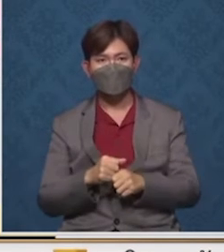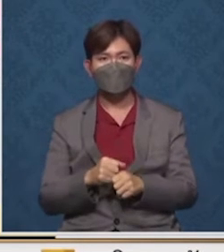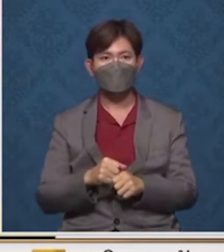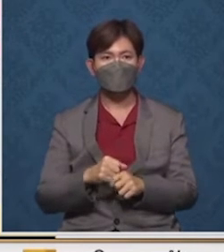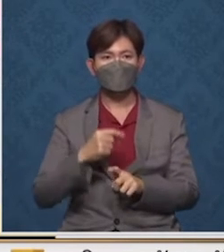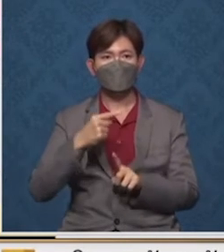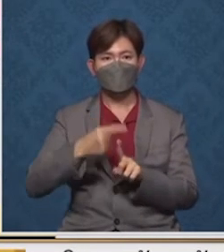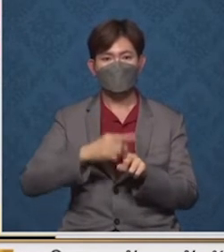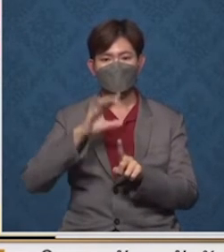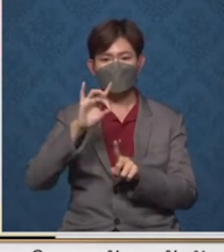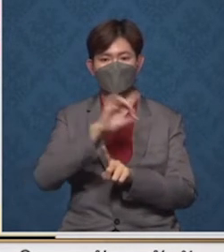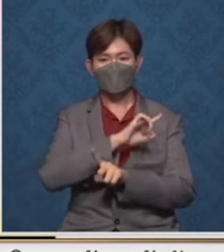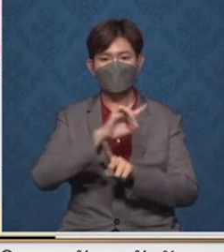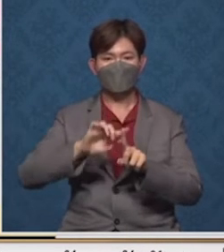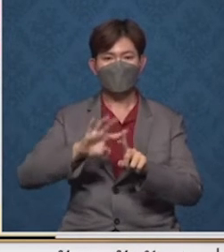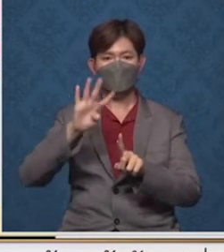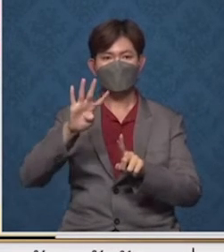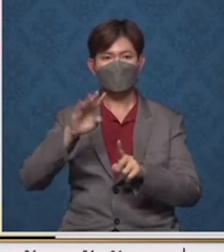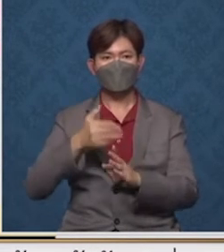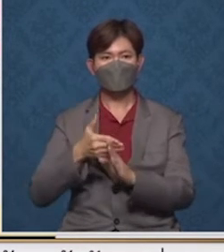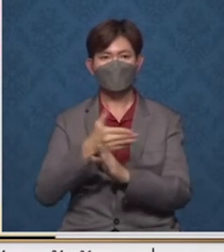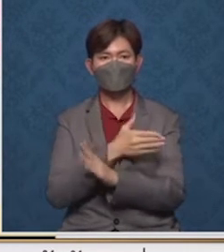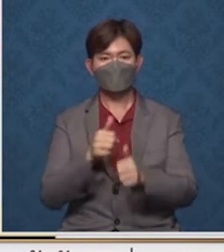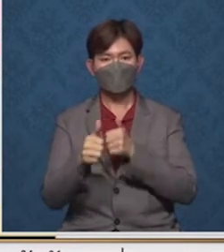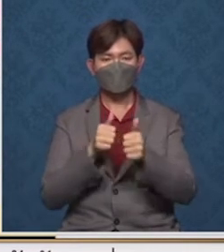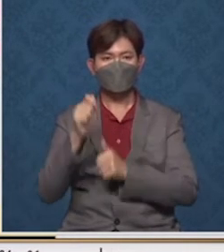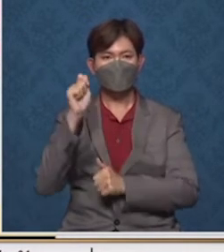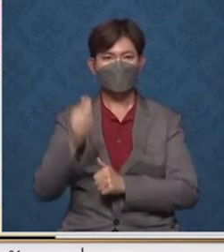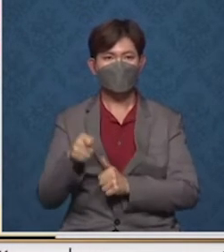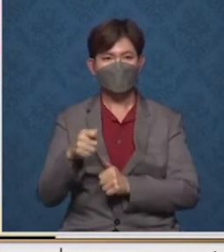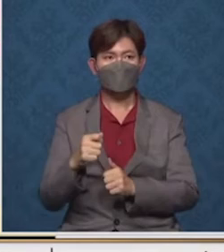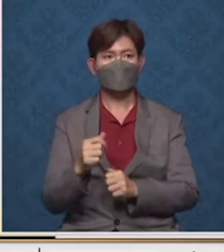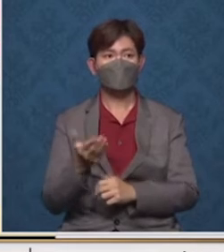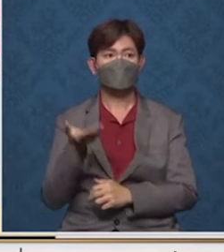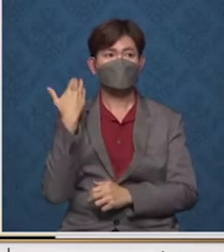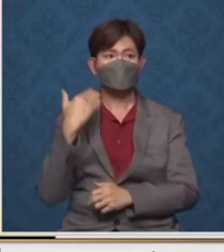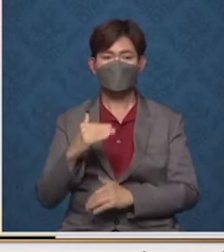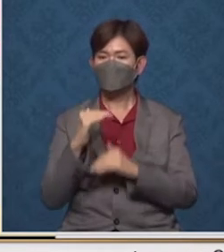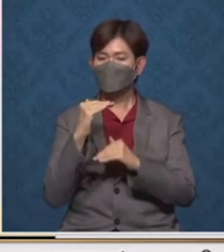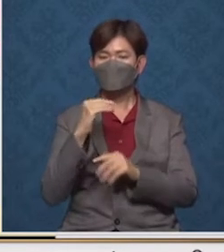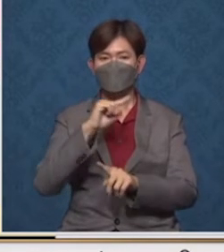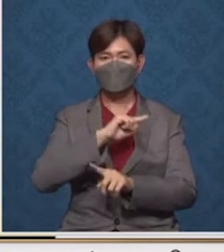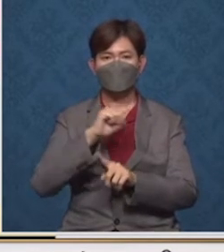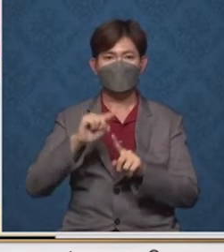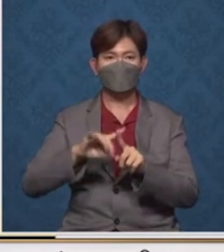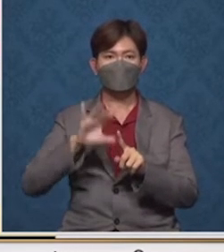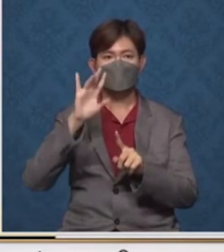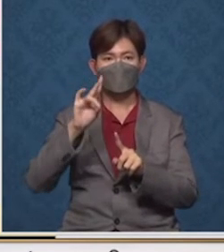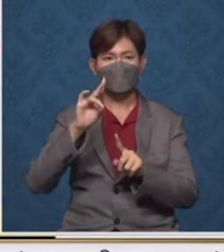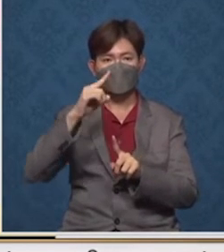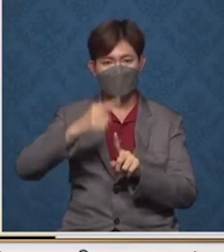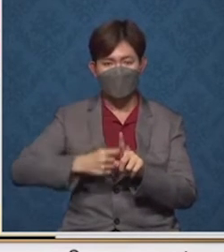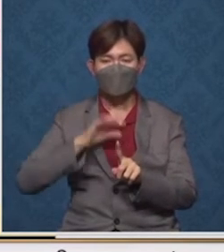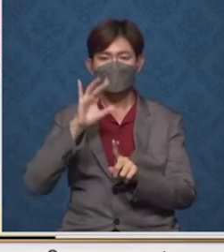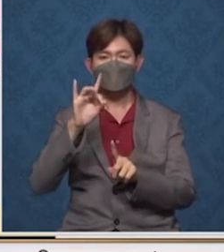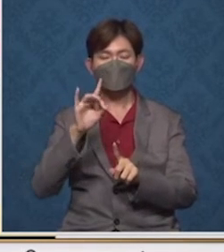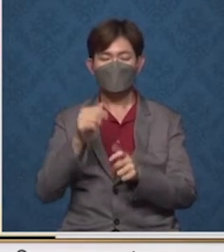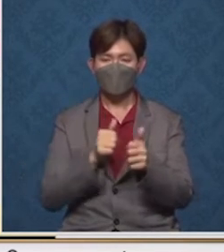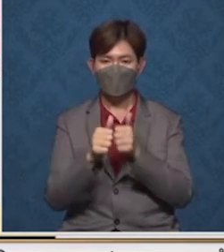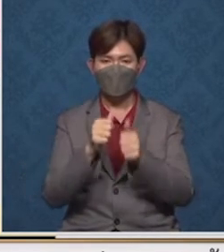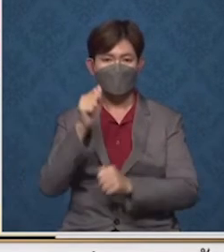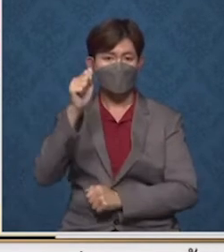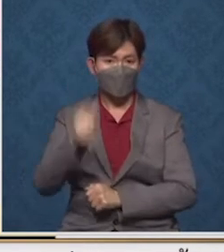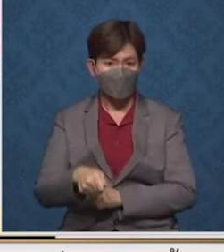4สิงหาคมก่อนที่จะมีการประมูลเดิมกำหนดประมูลวันที่ 7ไปกรรมฐานครับ 7สิงหาคมจะมีการประมูล